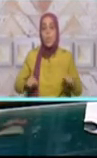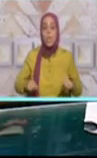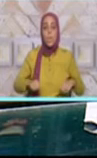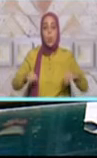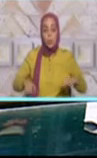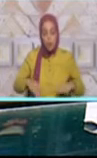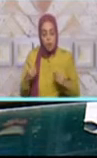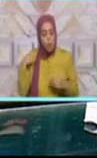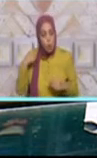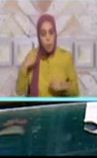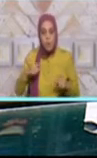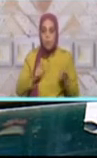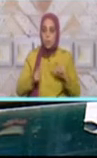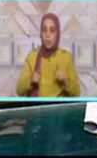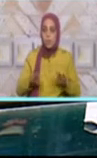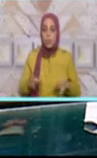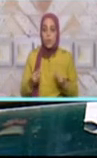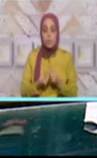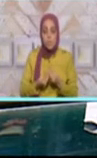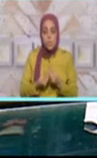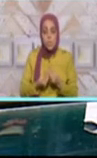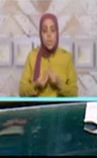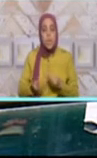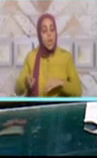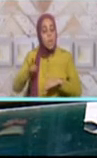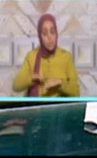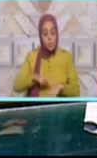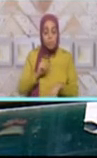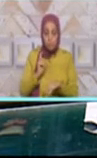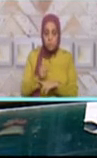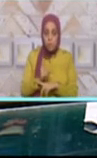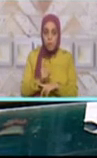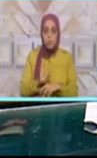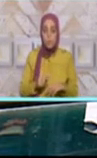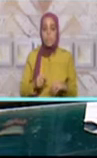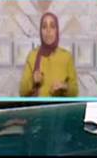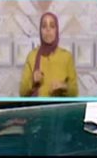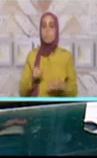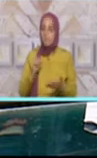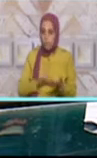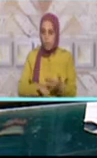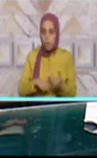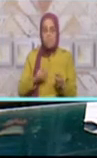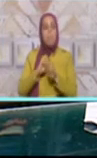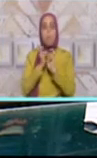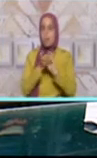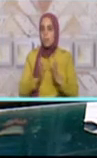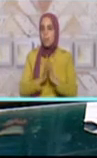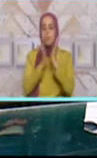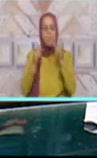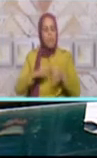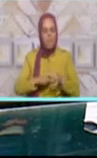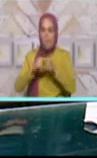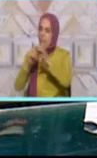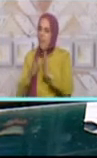الامم المتحده للمستوصفات البشريه ومؤسسه دروسوس. استاذ عبد اللطيف، نعم مشروع عظيم الحقيقه ونقله